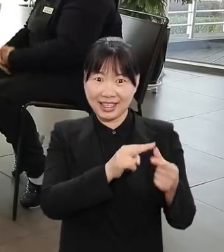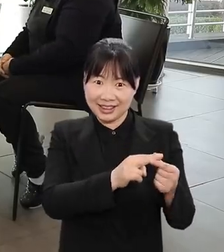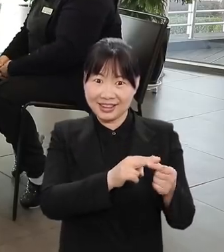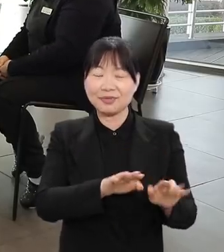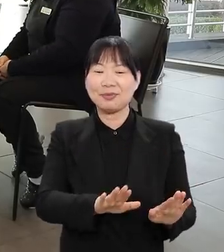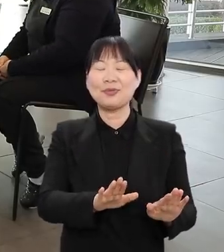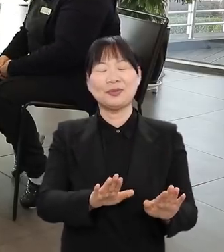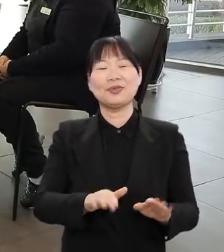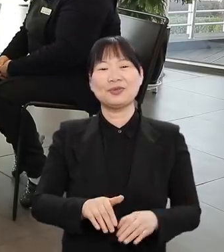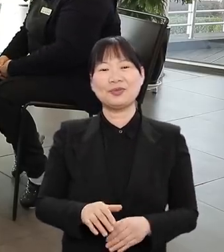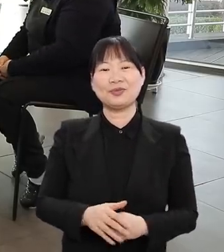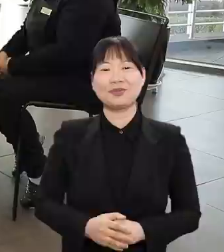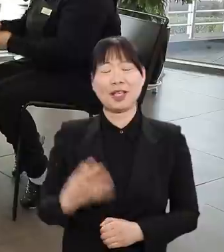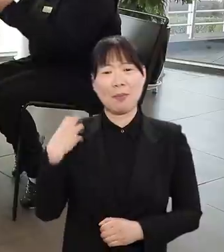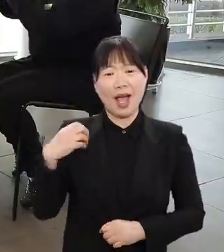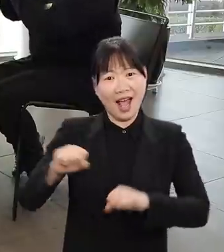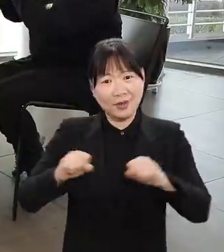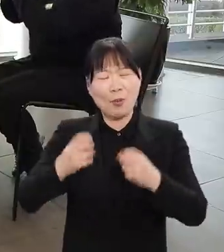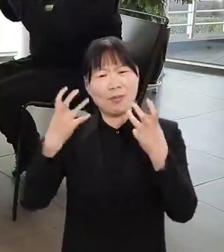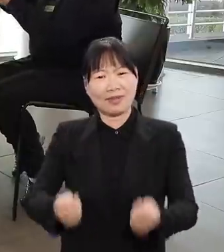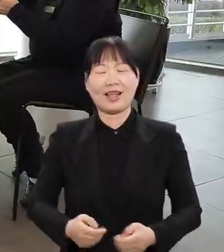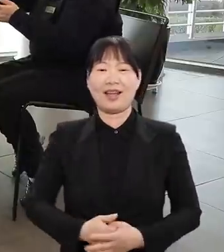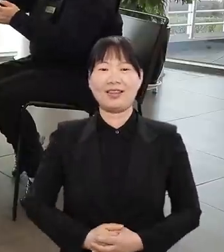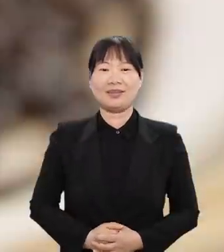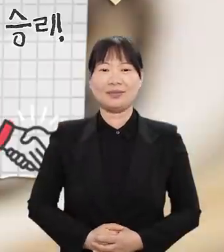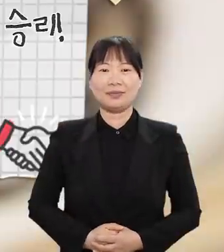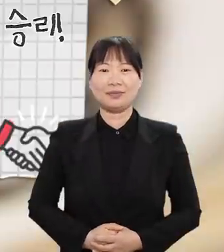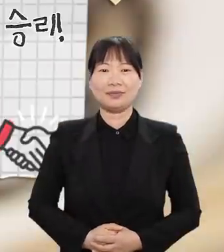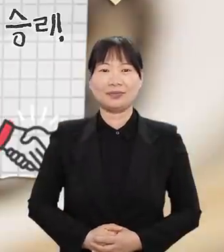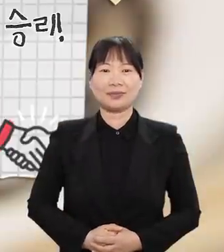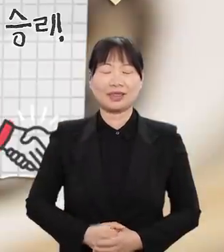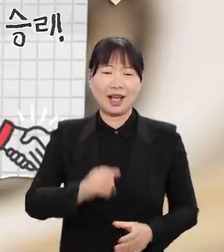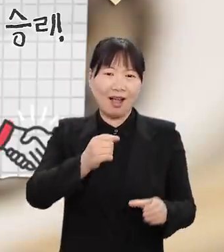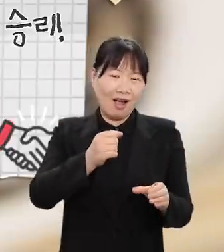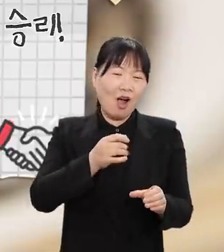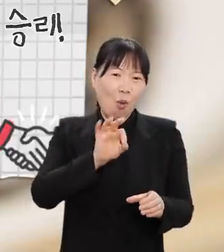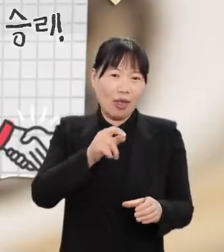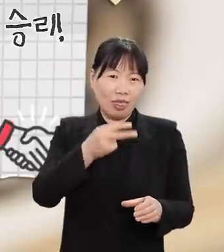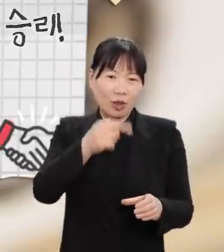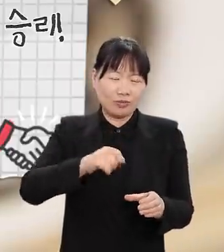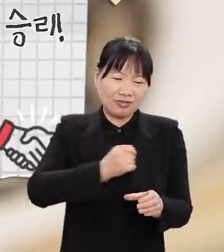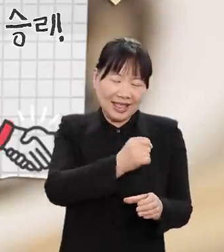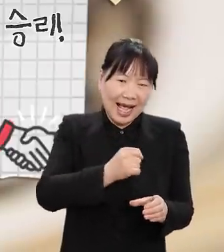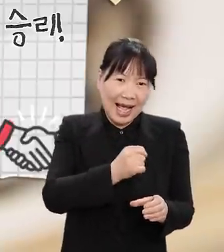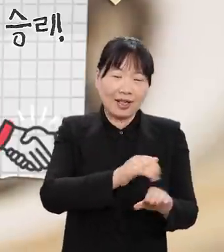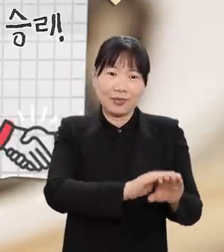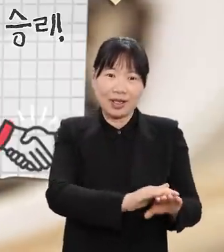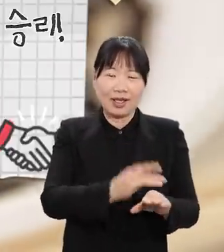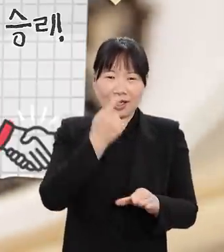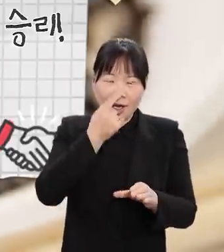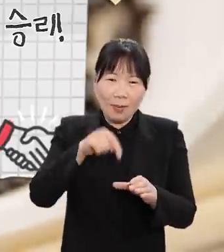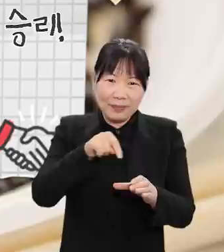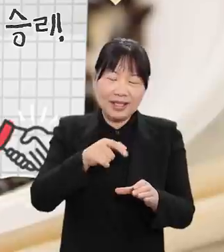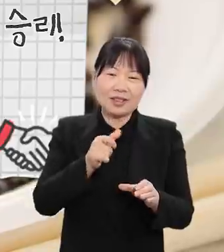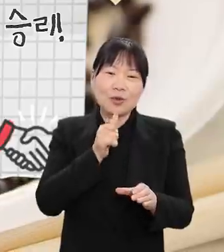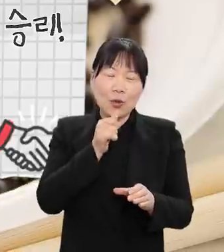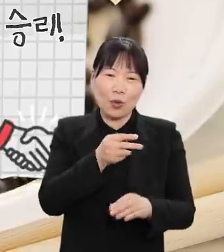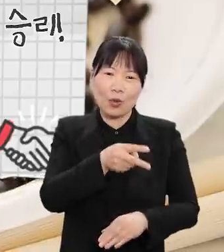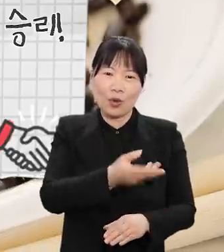이거 미션을 하거든요. 미션. 미션이 엄청 많아요. 원두 그라인더를 걸고 하는 게임 커피콩을